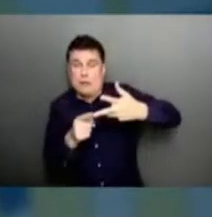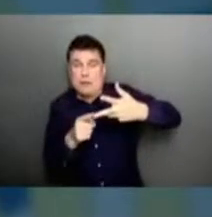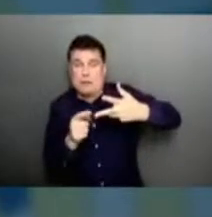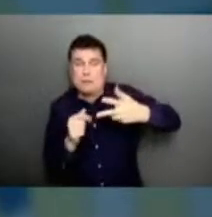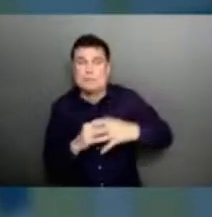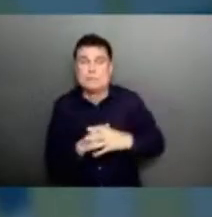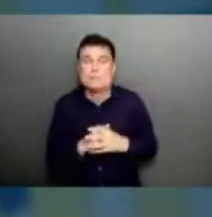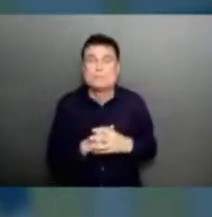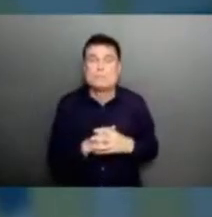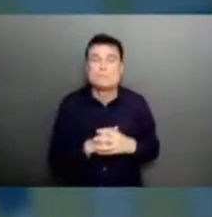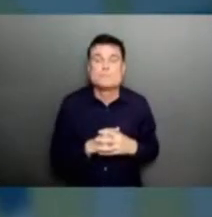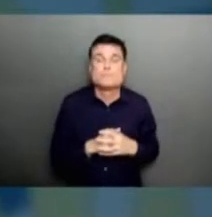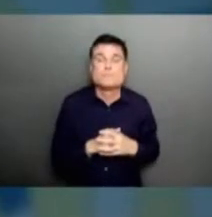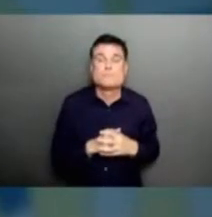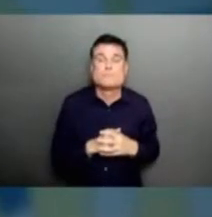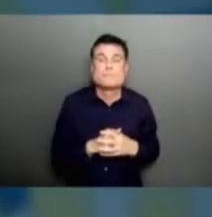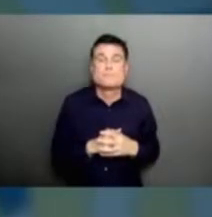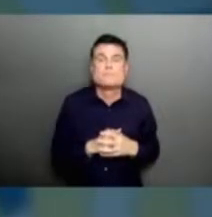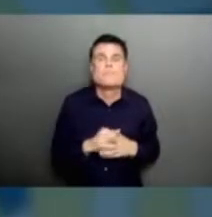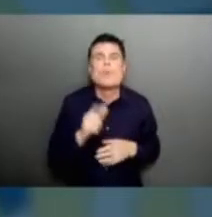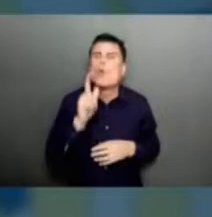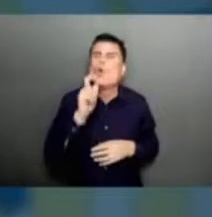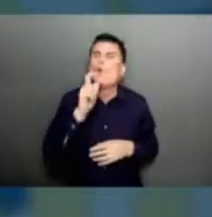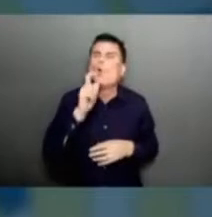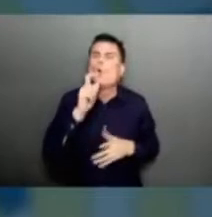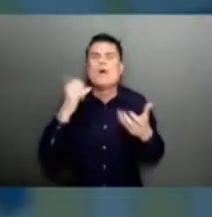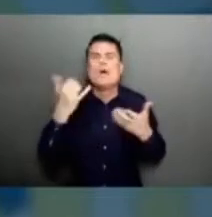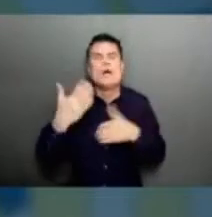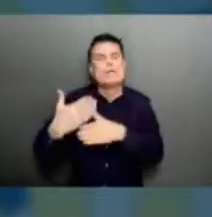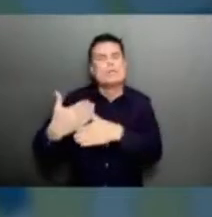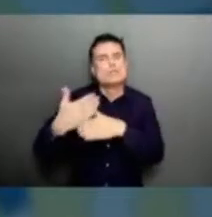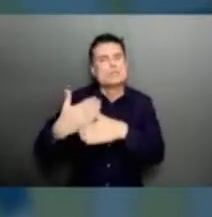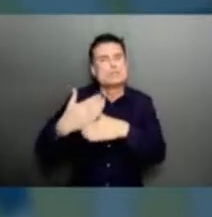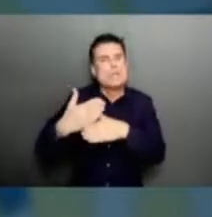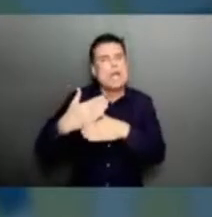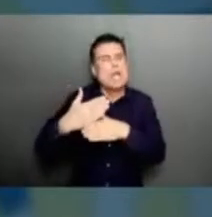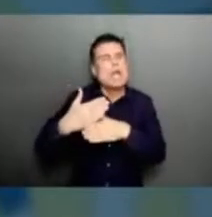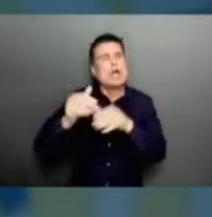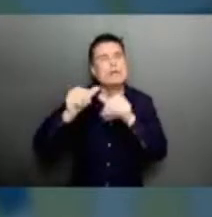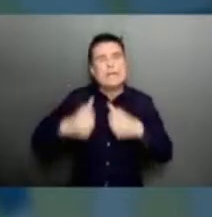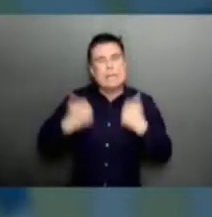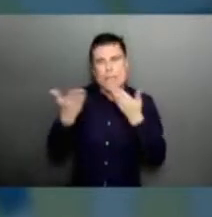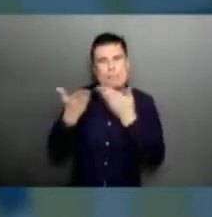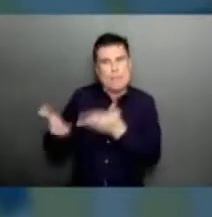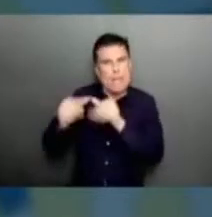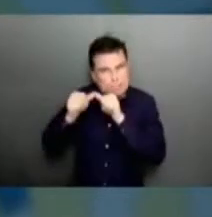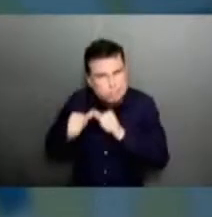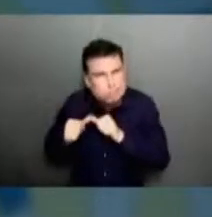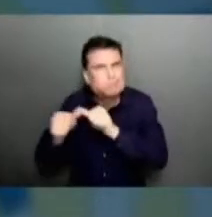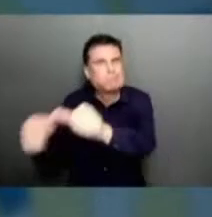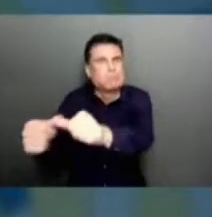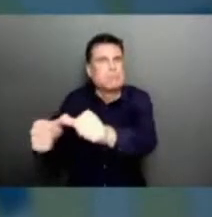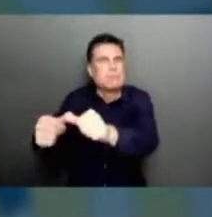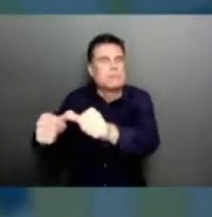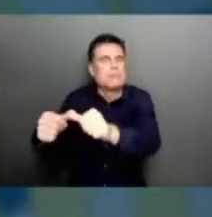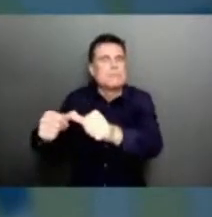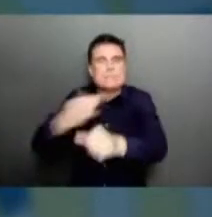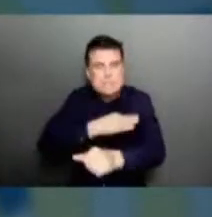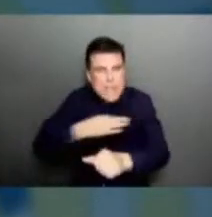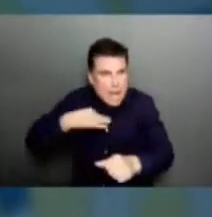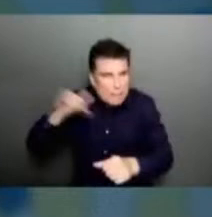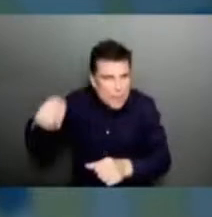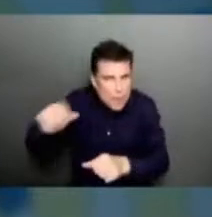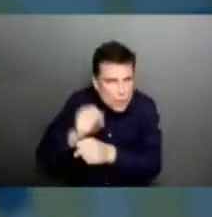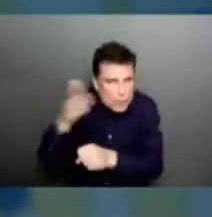家，他们的有2万人。那么接下来就是原住民的社区2万5千人。这个很清